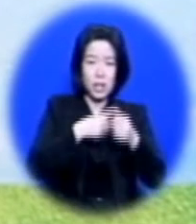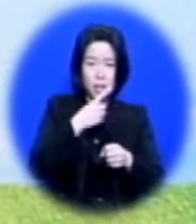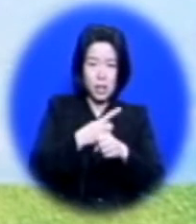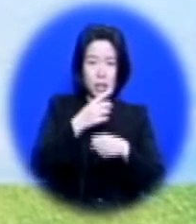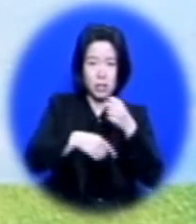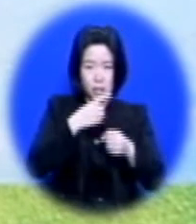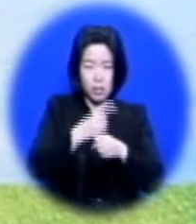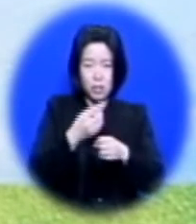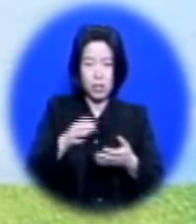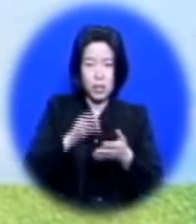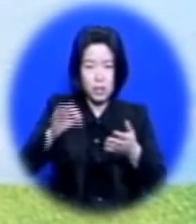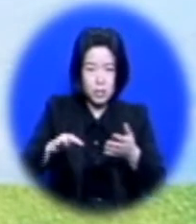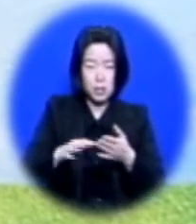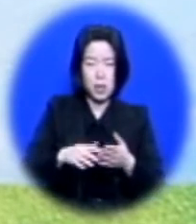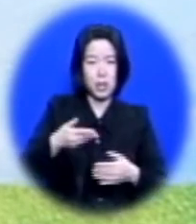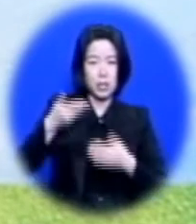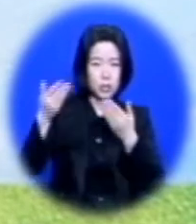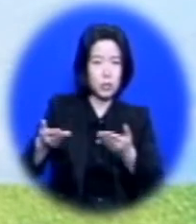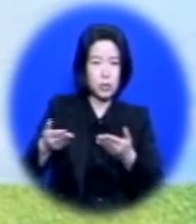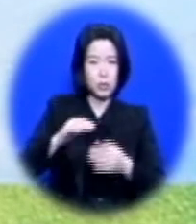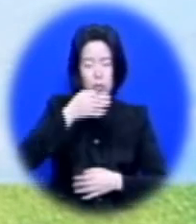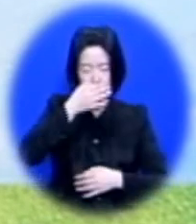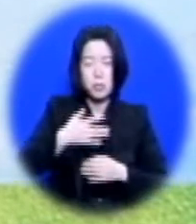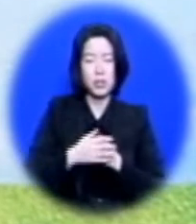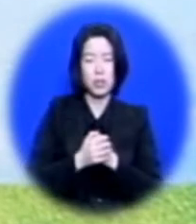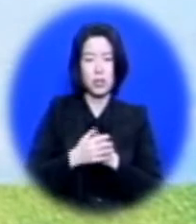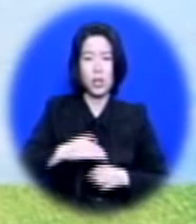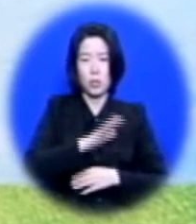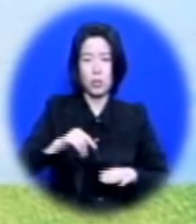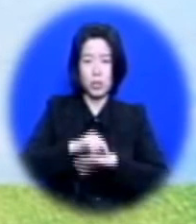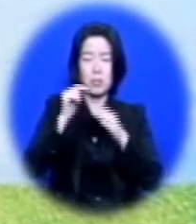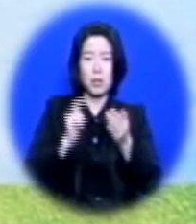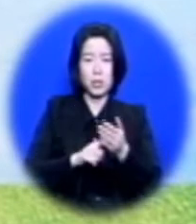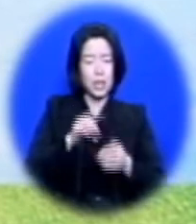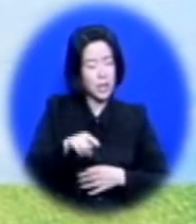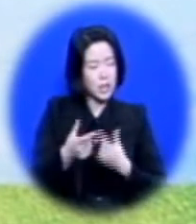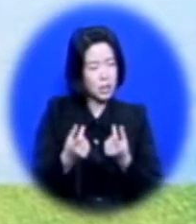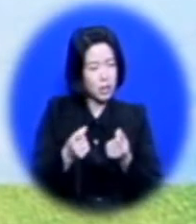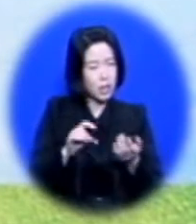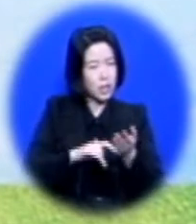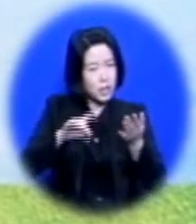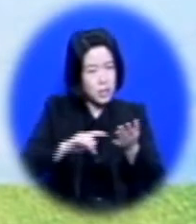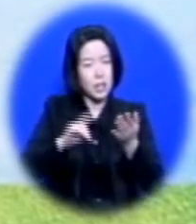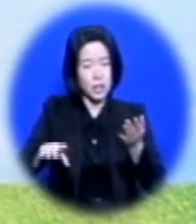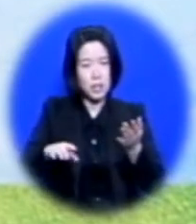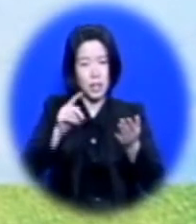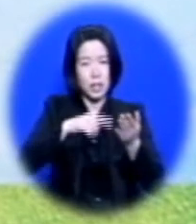갚아 나가는 것도 교우 후덕 이었어요 저희들 마음속에 이렇게 이자만 갔다가